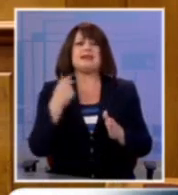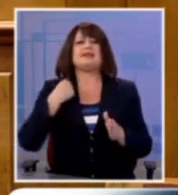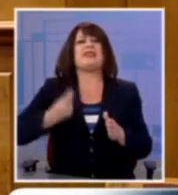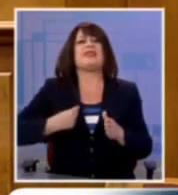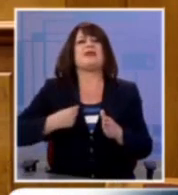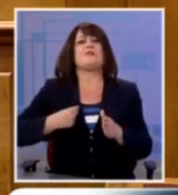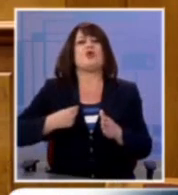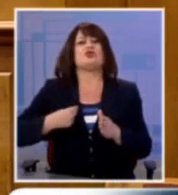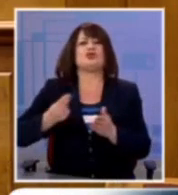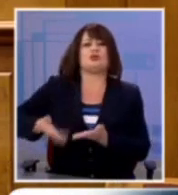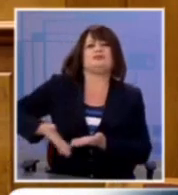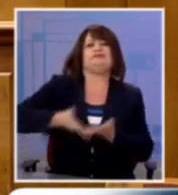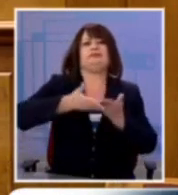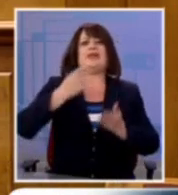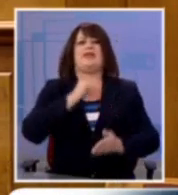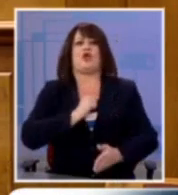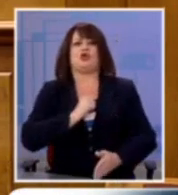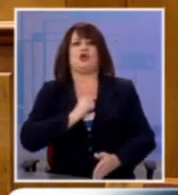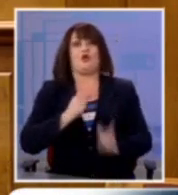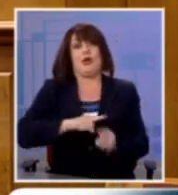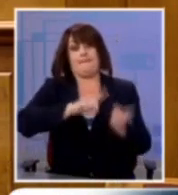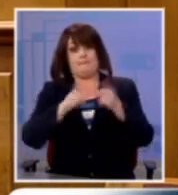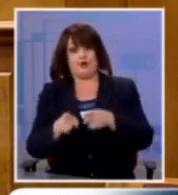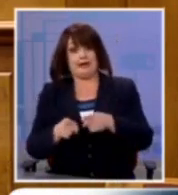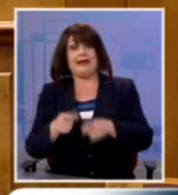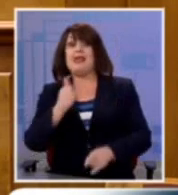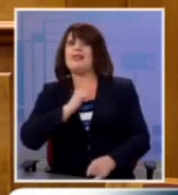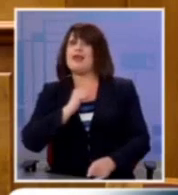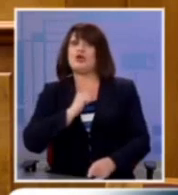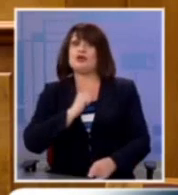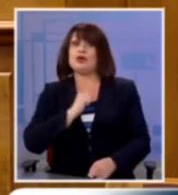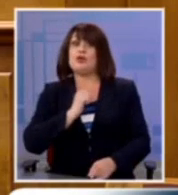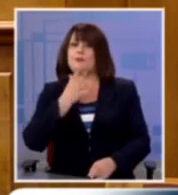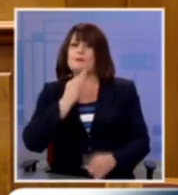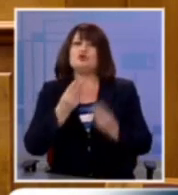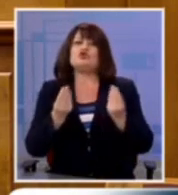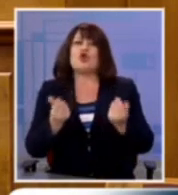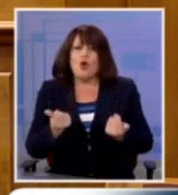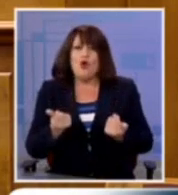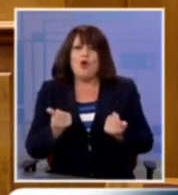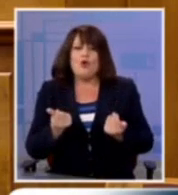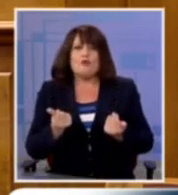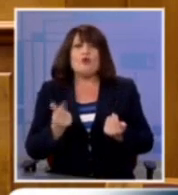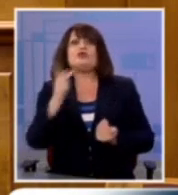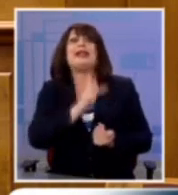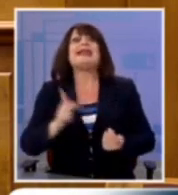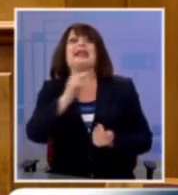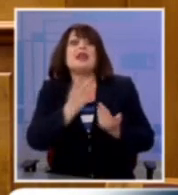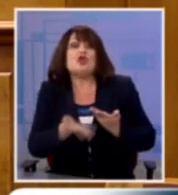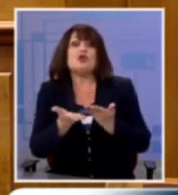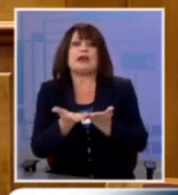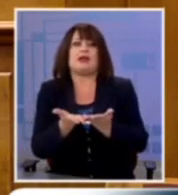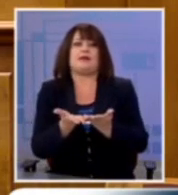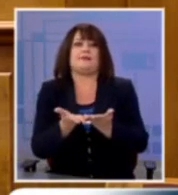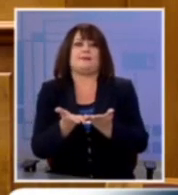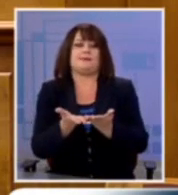δημόσιο υπέρ του ιδιωτικού και από την άλλη μεριά το ιδιωτικό να λειτουργεί υπέρ της κοινωνίας και υπέρ της